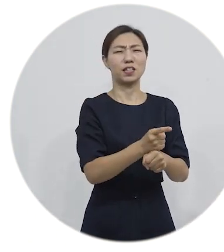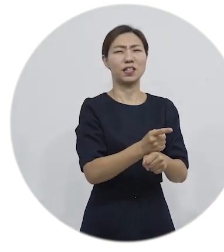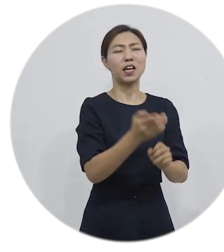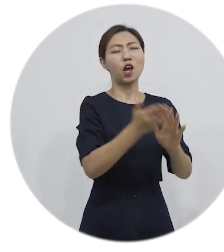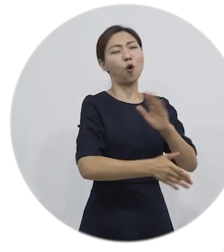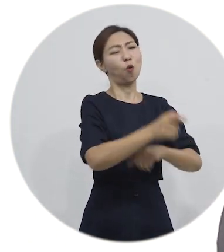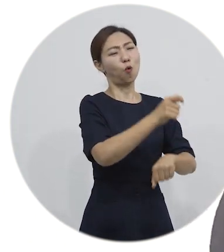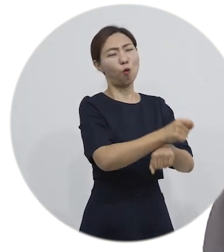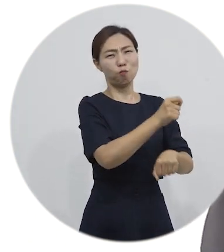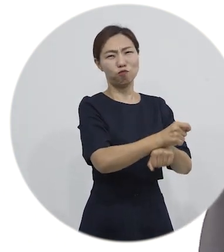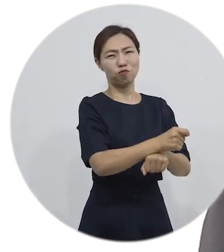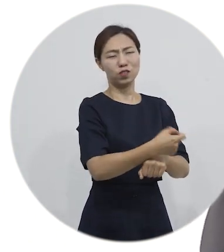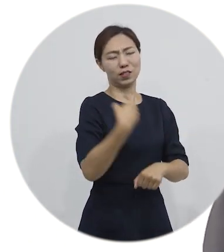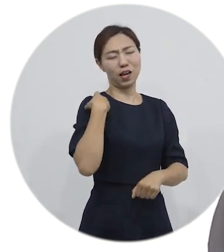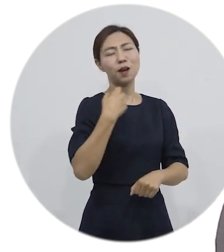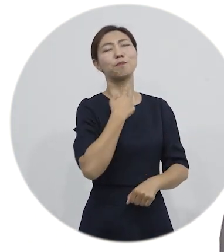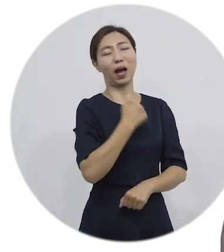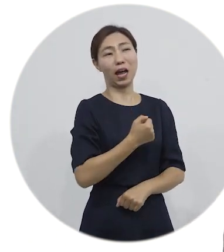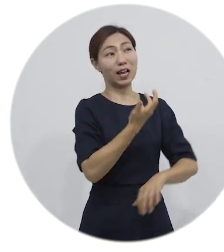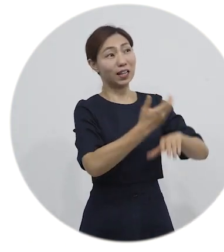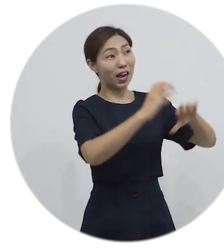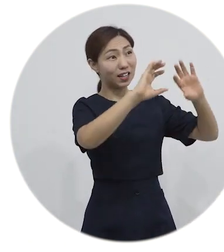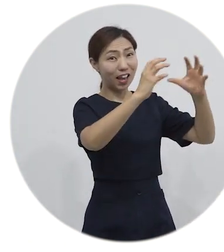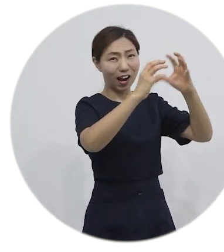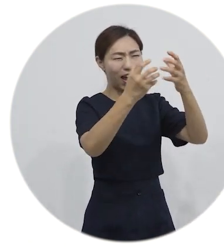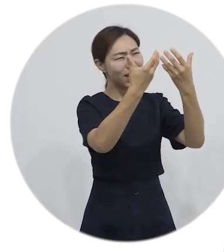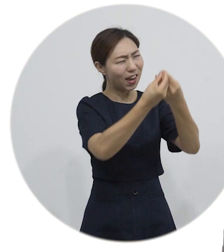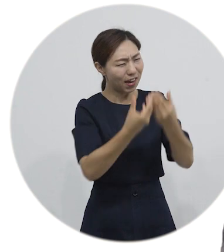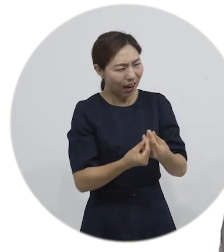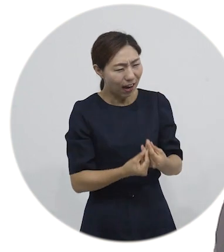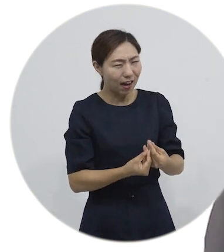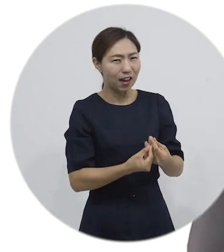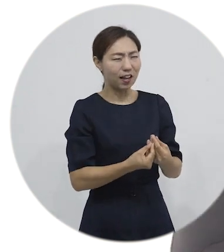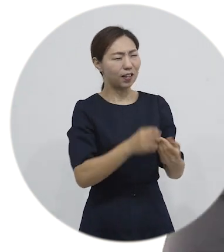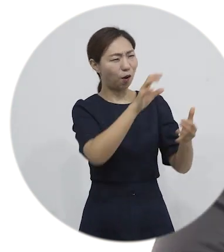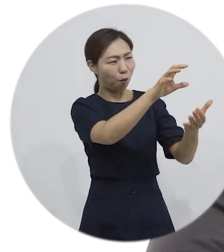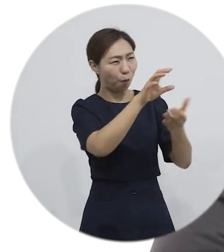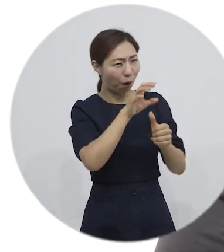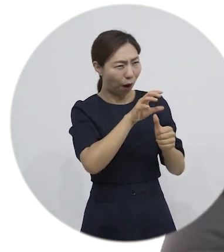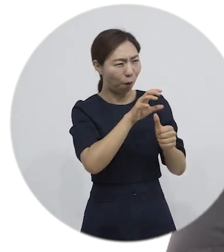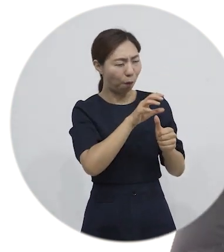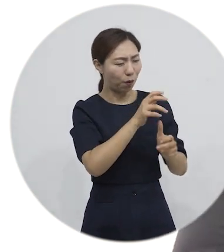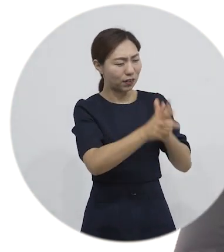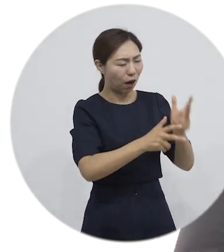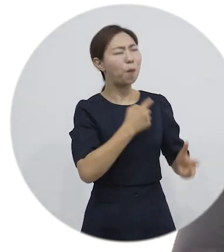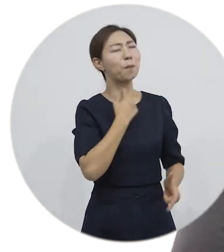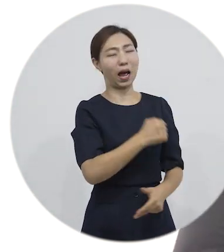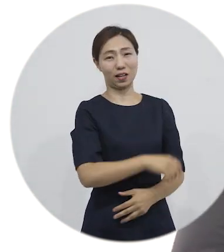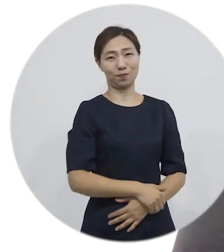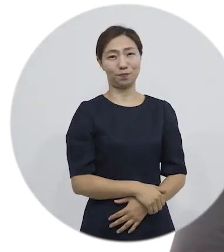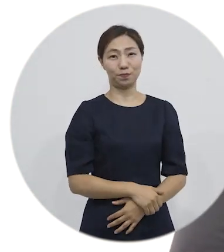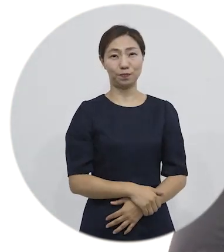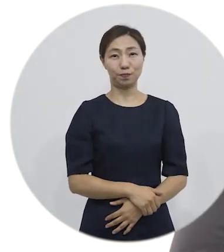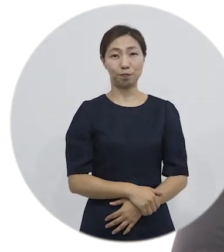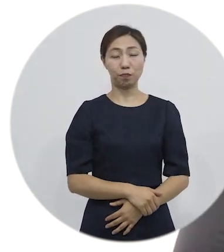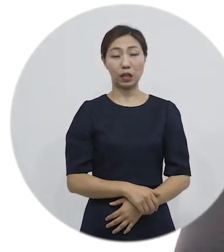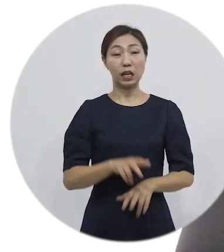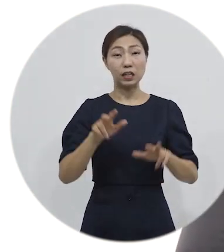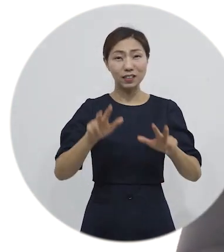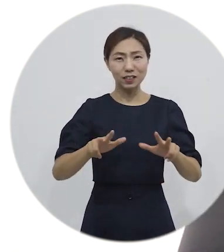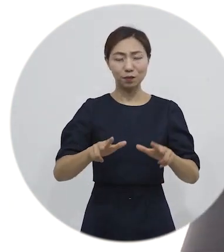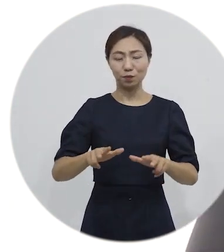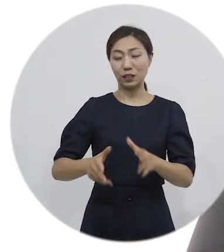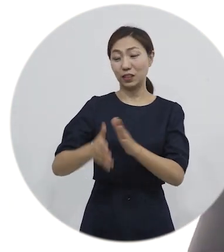겁니다. 그러니까 해외 사례를 살펴보고 이런 것들 다 했을 겁니다. 그러니까 어떤 의미에서 보면